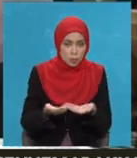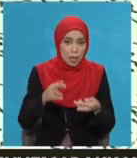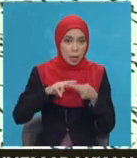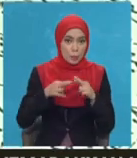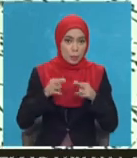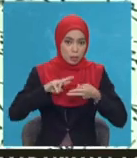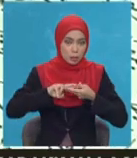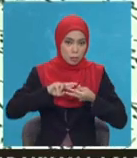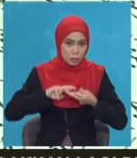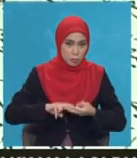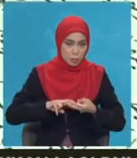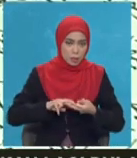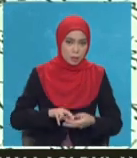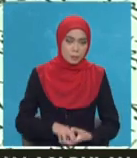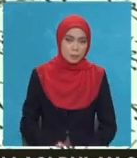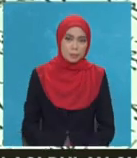muslimah masjid